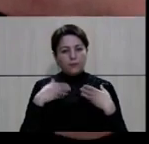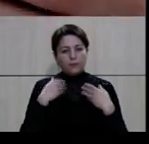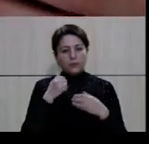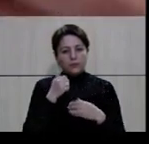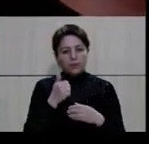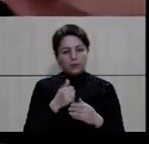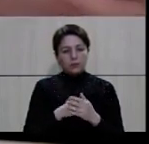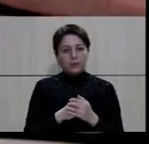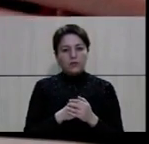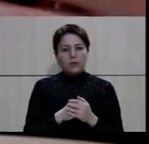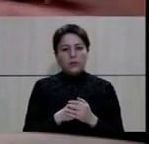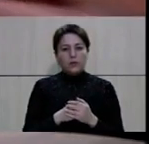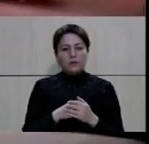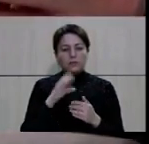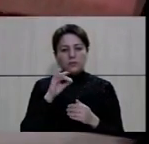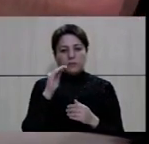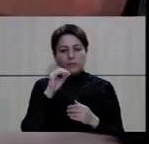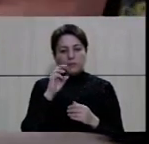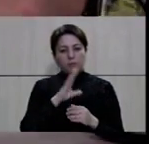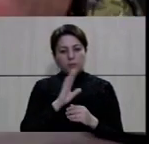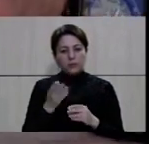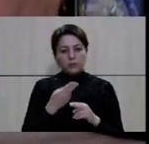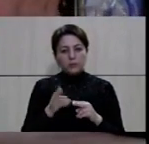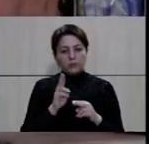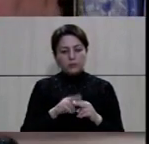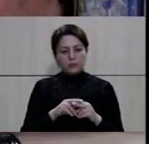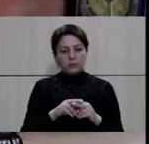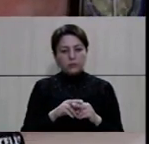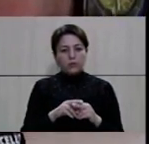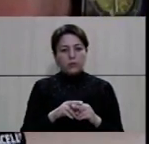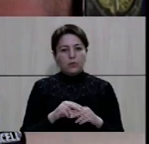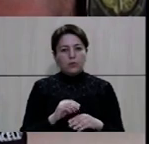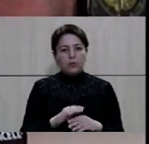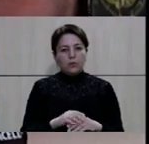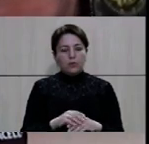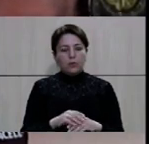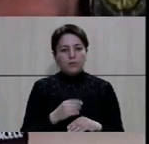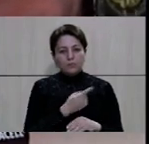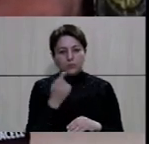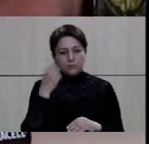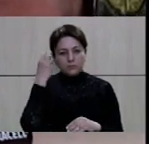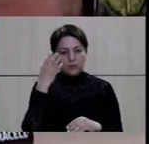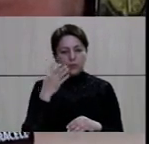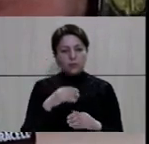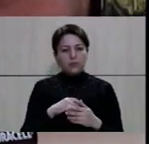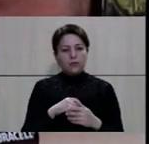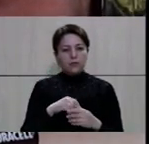yaxshi unum sifat bermaganligi uchun hozirgi kunda o'sha biz bilgan,